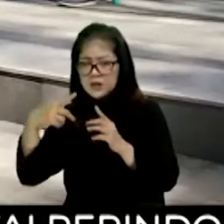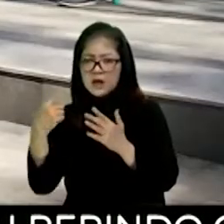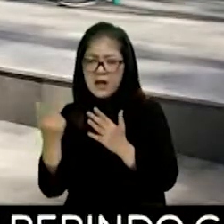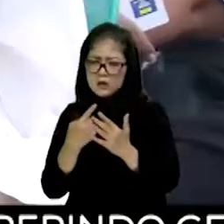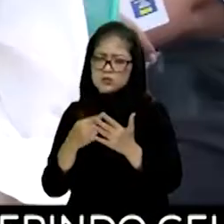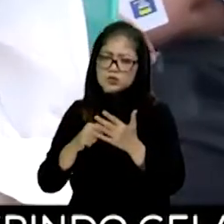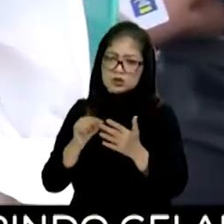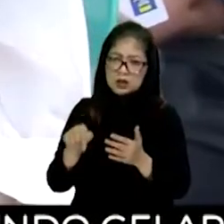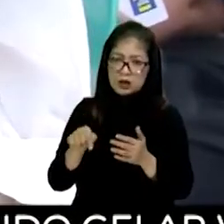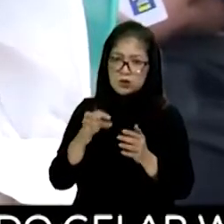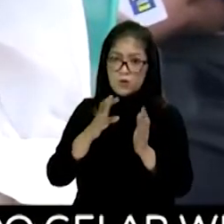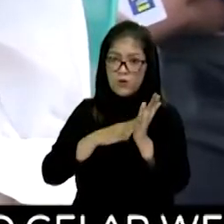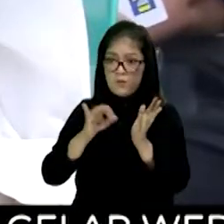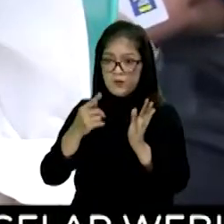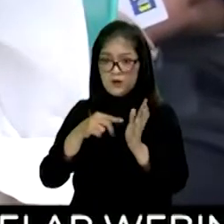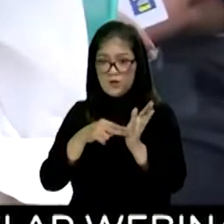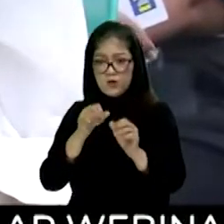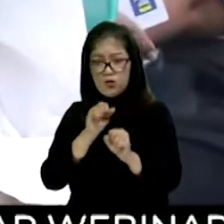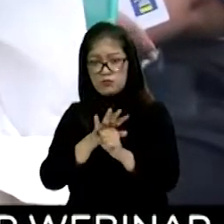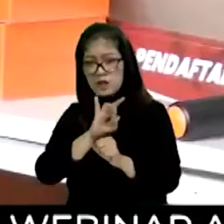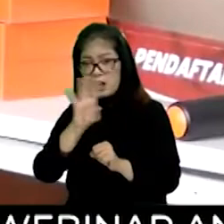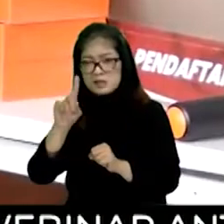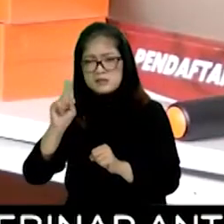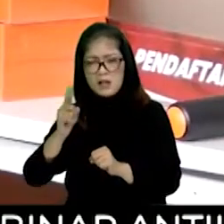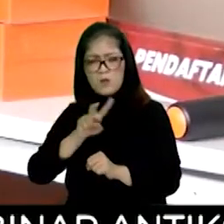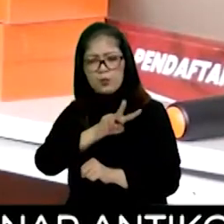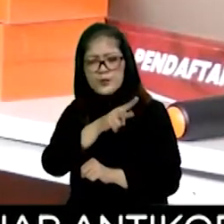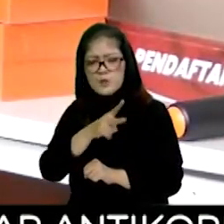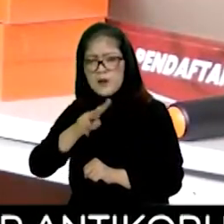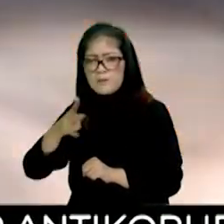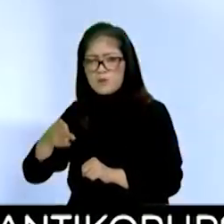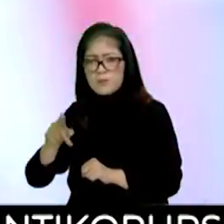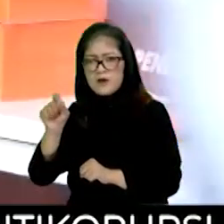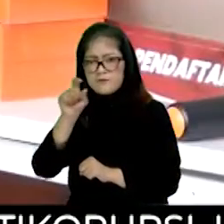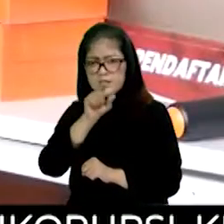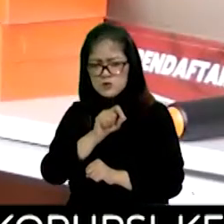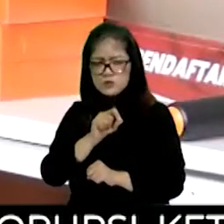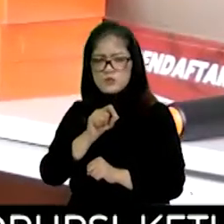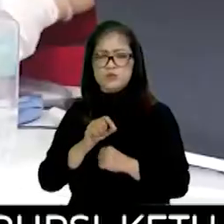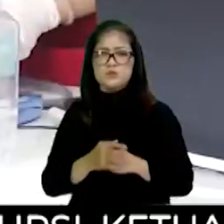varian COVID-19 lainnya yang terus bermutasi. Tim Liputan iNews melaporkan.